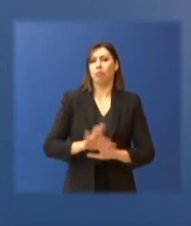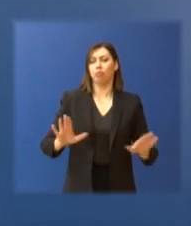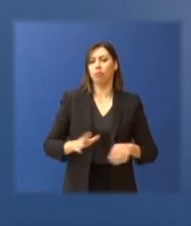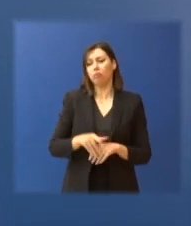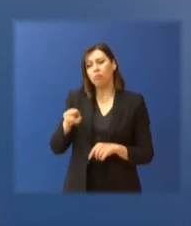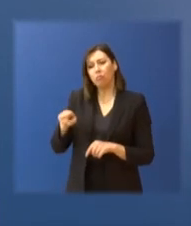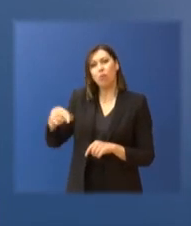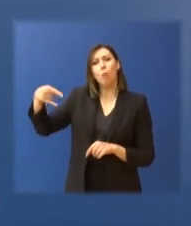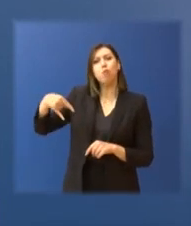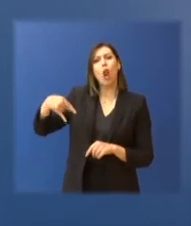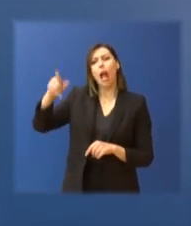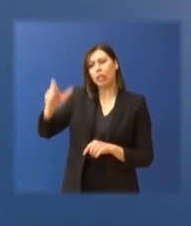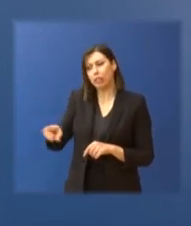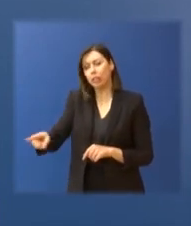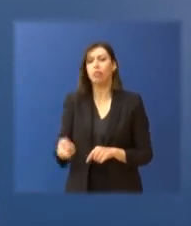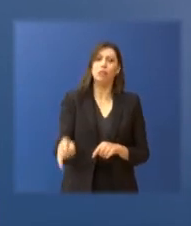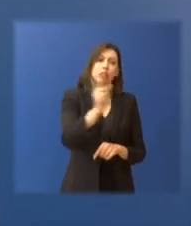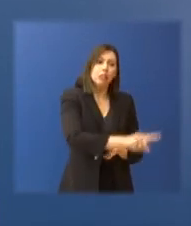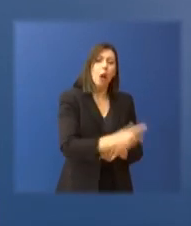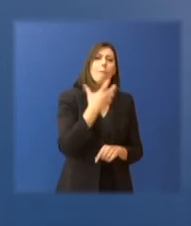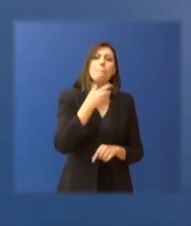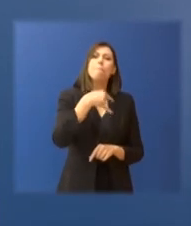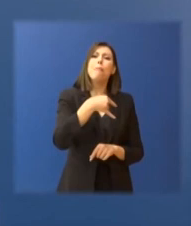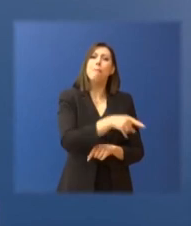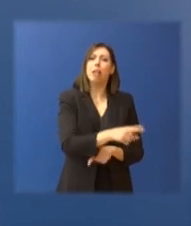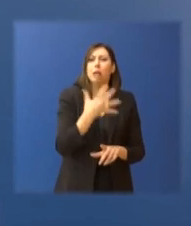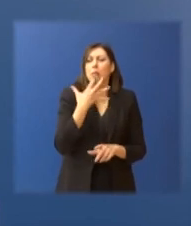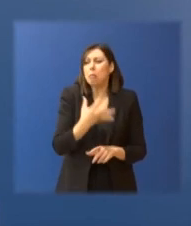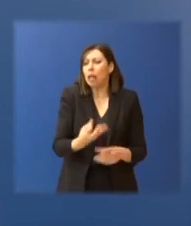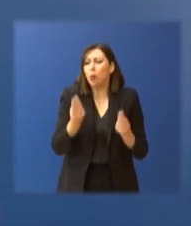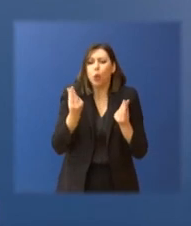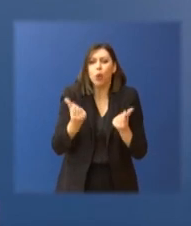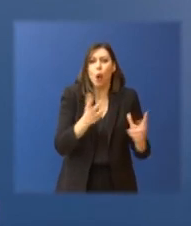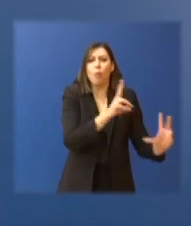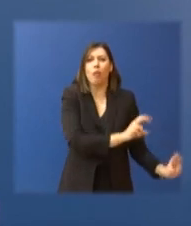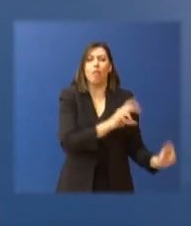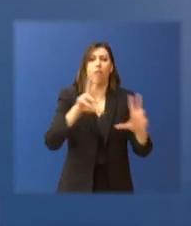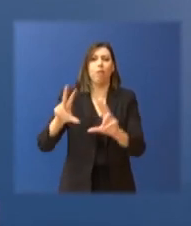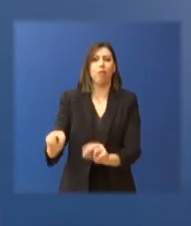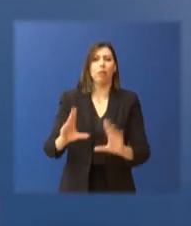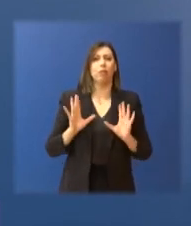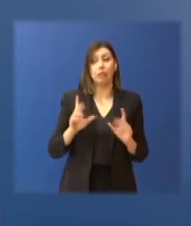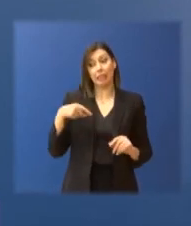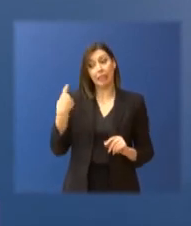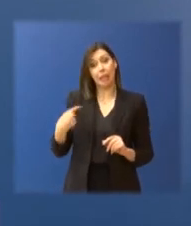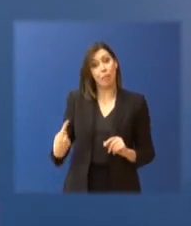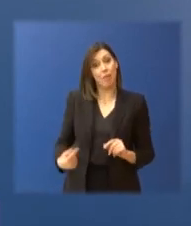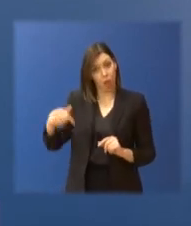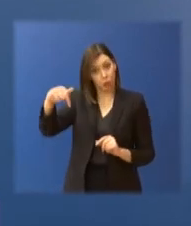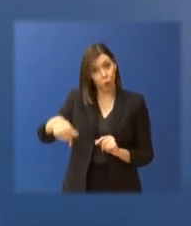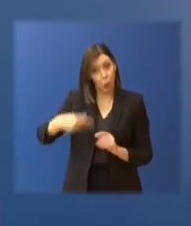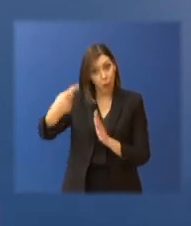είναι οι δύο όψεις του ίδιου νομίσματος. Άλλωστε, ο πολακισμός δεν εμφανίστηκε τώρα. Υπάρχει και